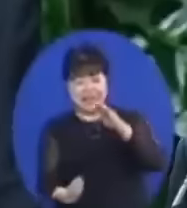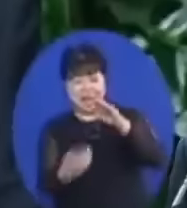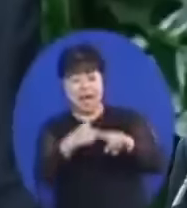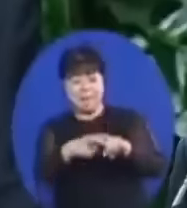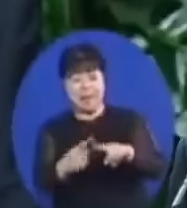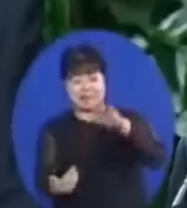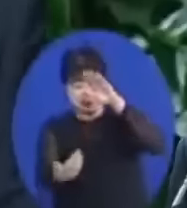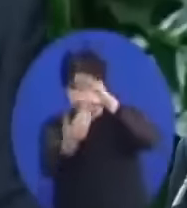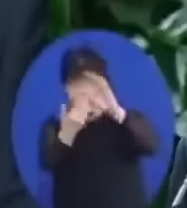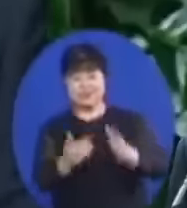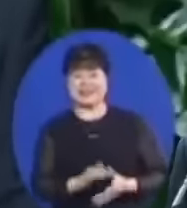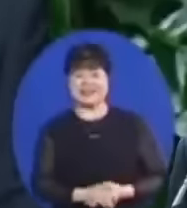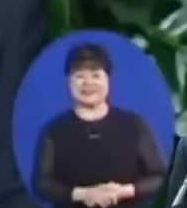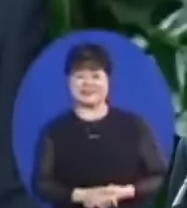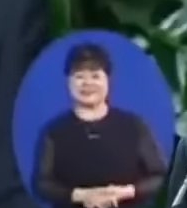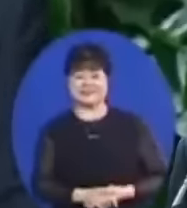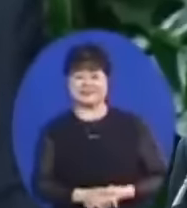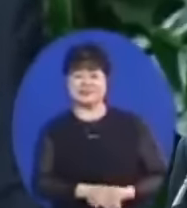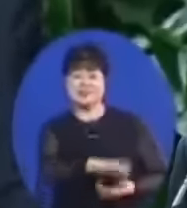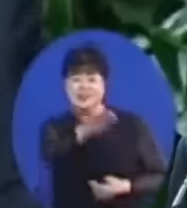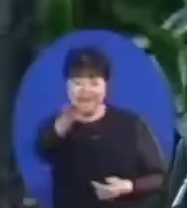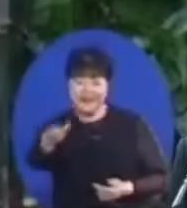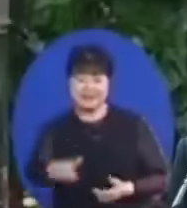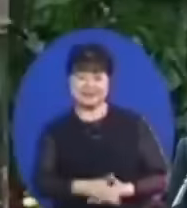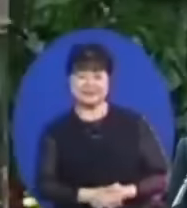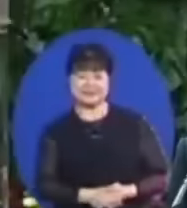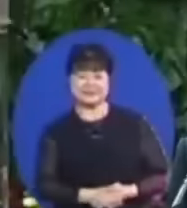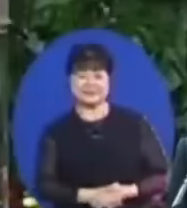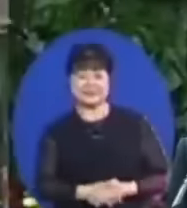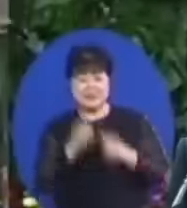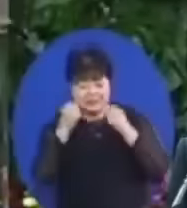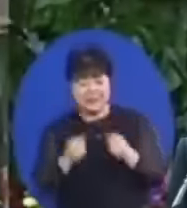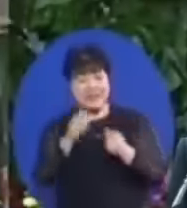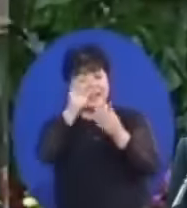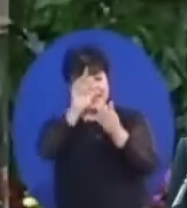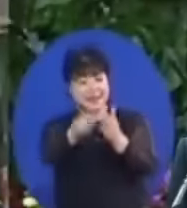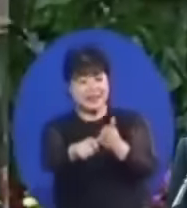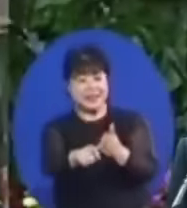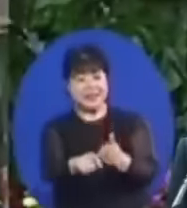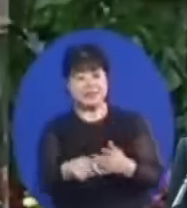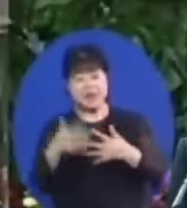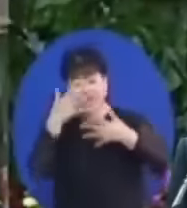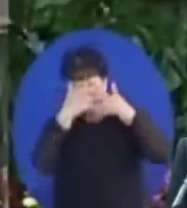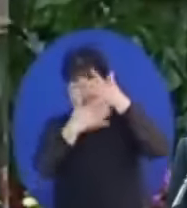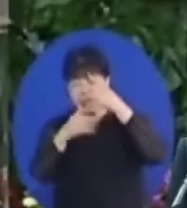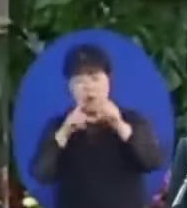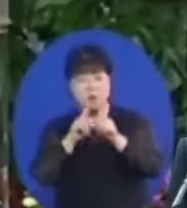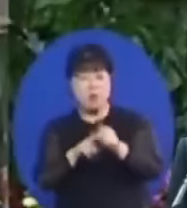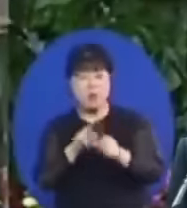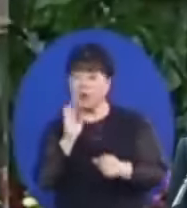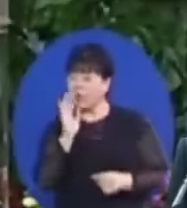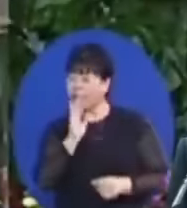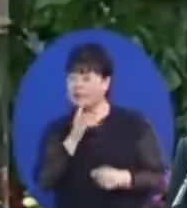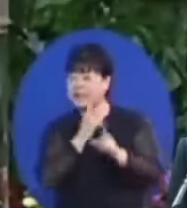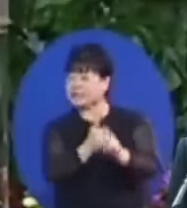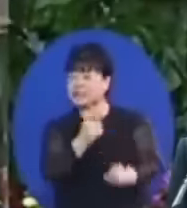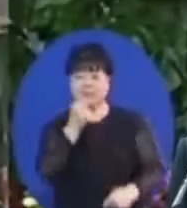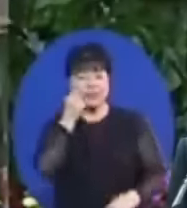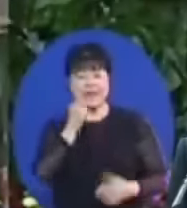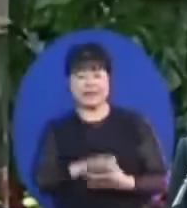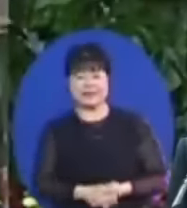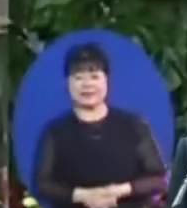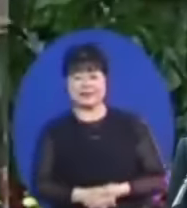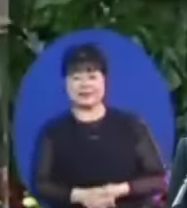반 이상 이루어진 것이니 우리가 인생을 살아가면서 희미한 목표를 가지고 살면 승리를 맛볼 수가